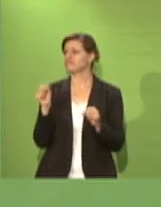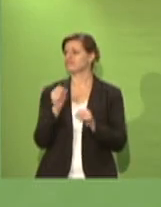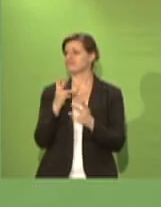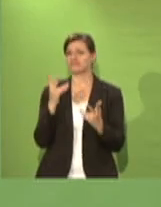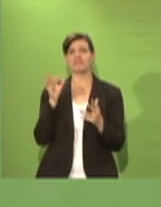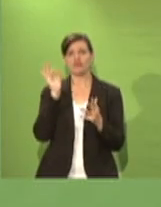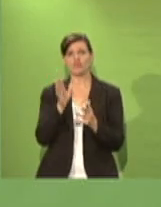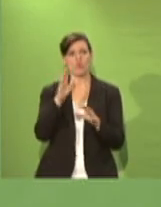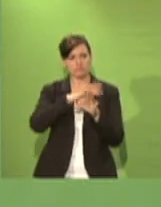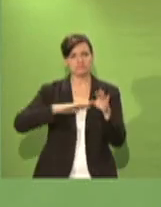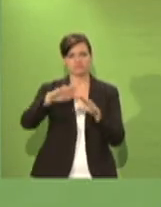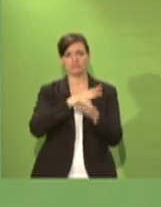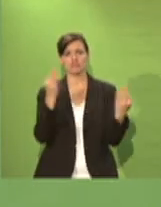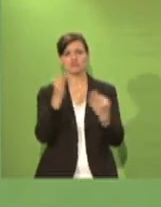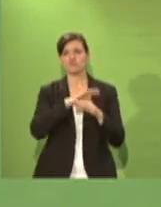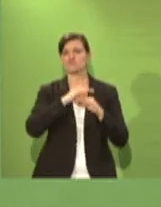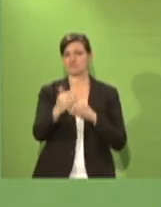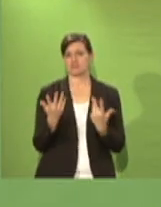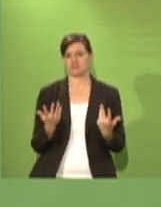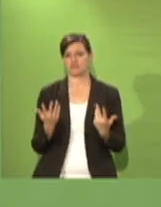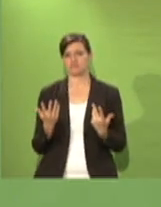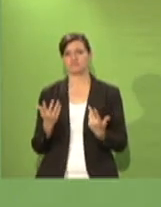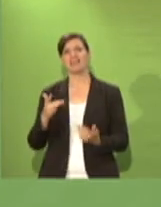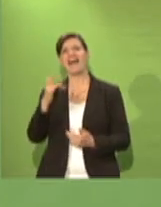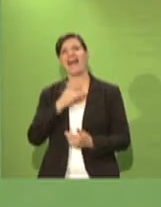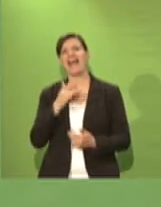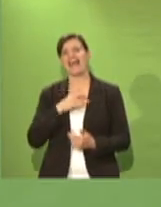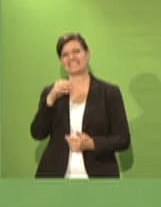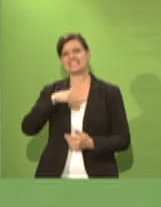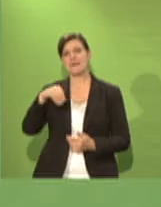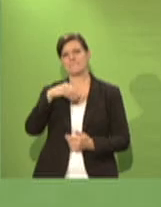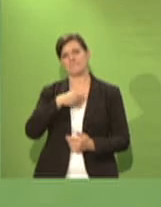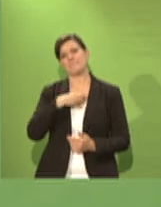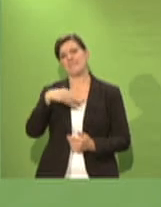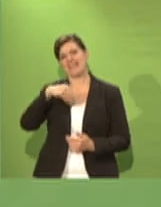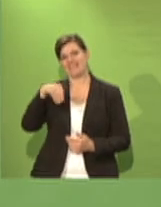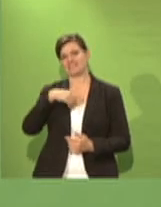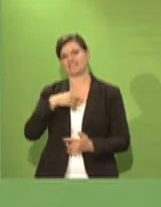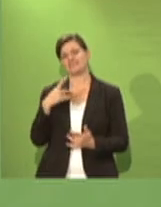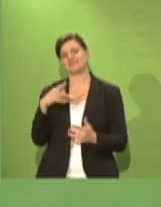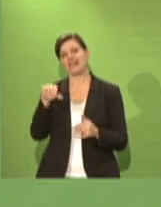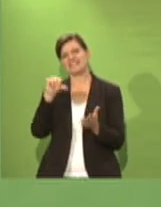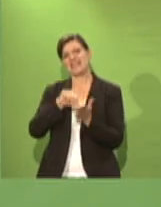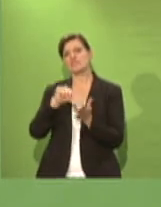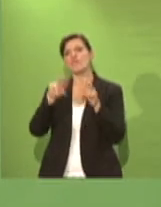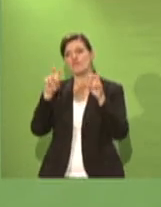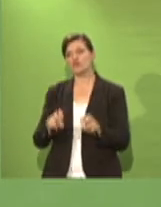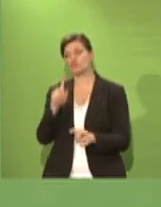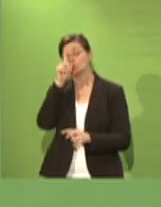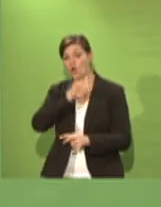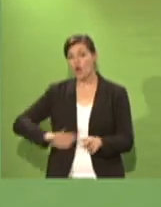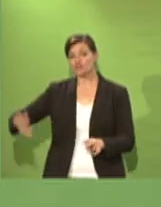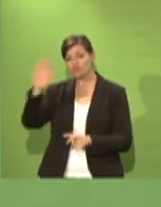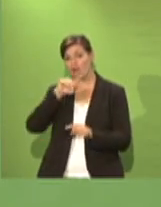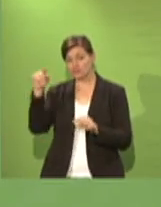Fläche. Die wissenschaftliche Forschung der Herz- und Diabeteszentrum Nordrhein-Westfalen in Bad Oeynhausen findet nicht nur deutschlandweit,